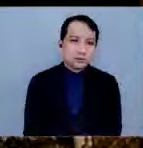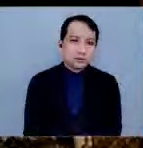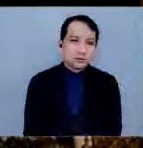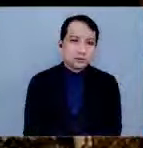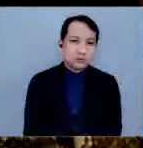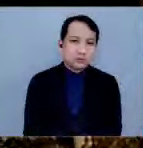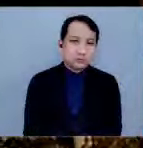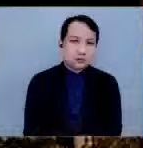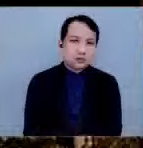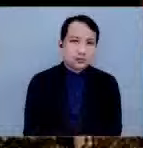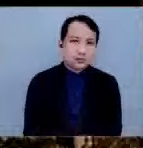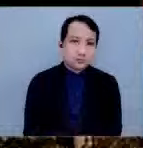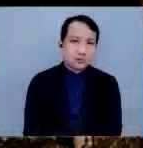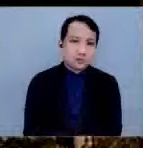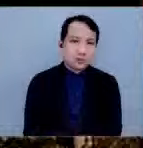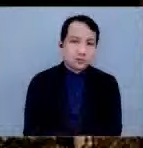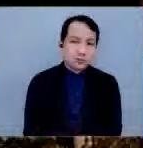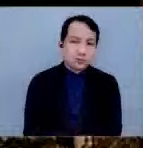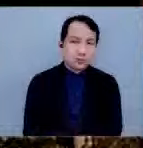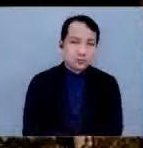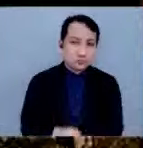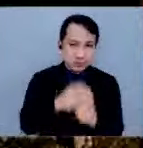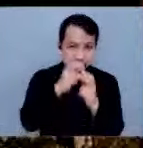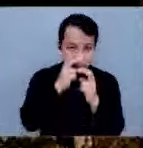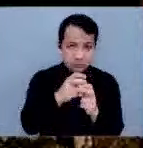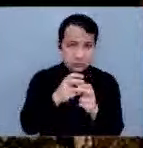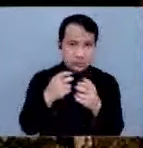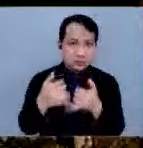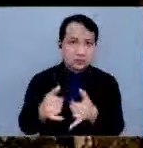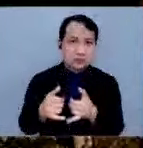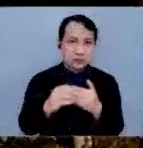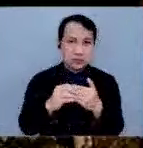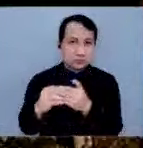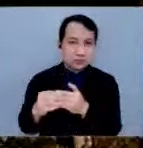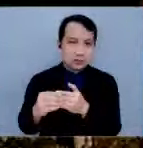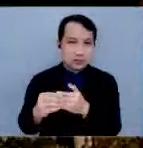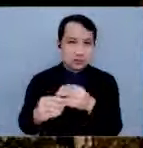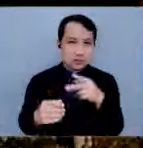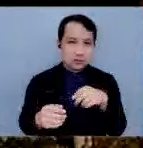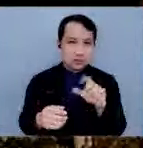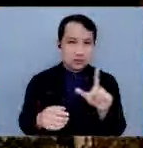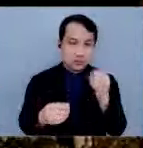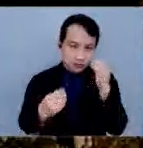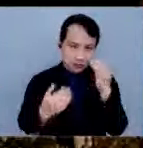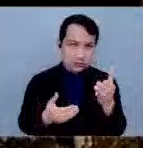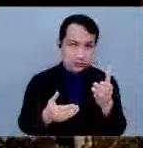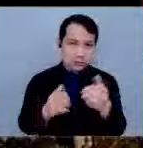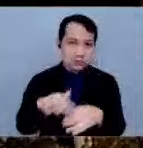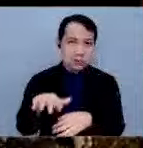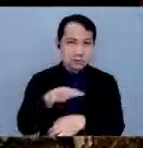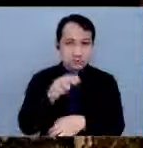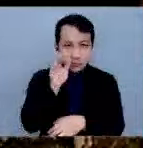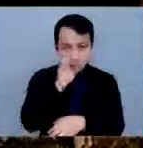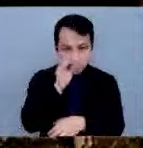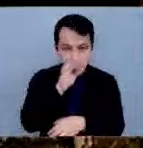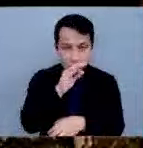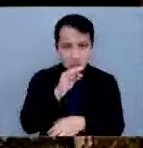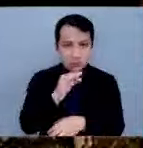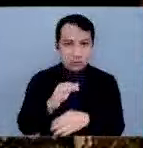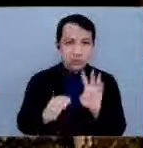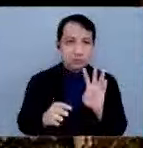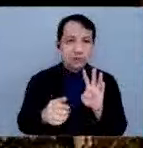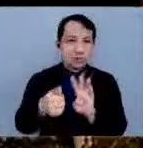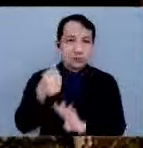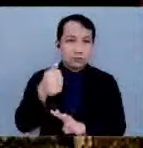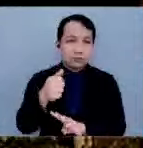Mikey, mas humihigpit pa ang laban sa leaderboard sa Premier Volleyball League All-Filipino Conference.